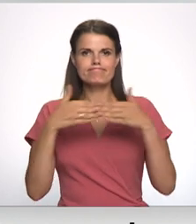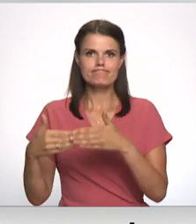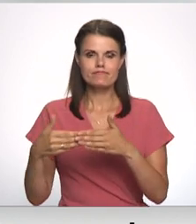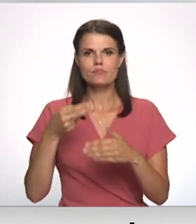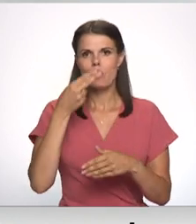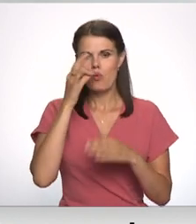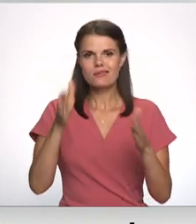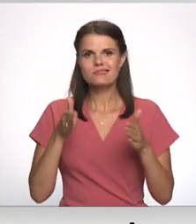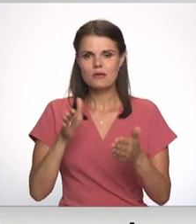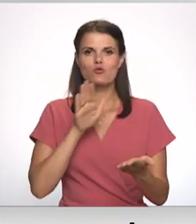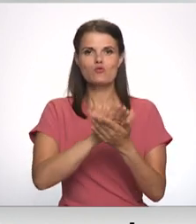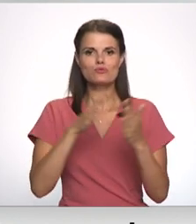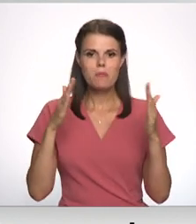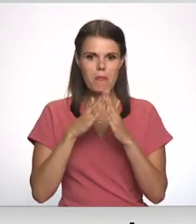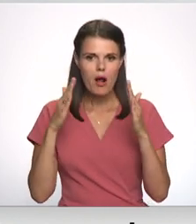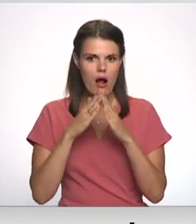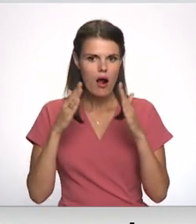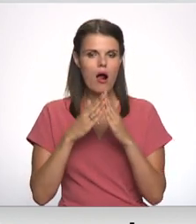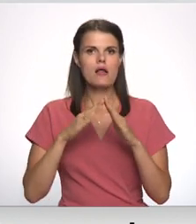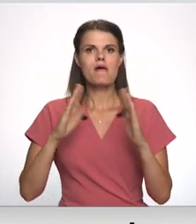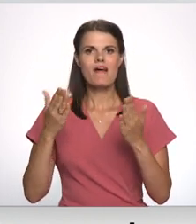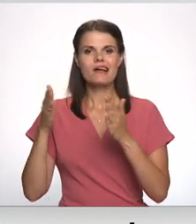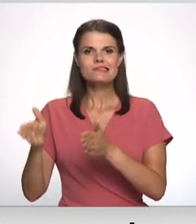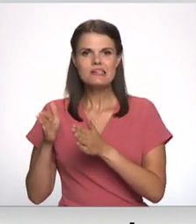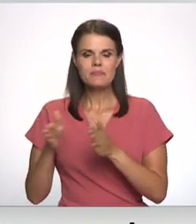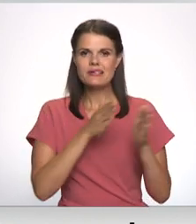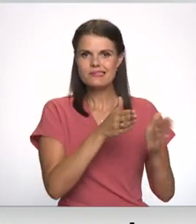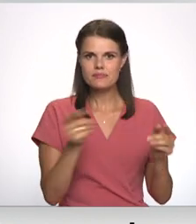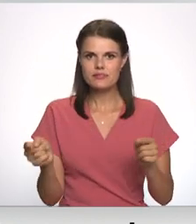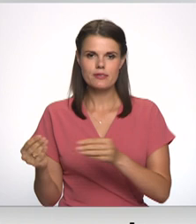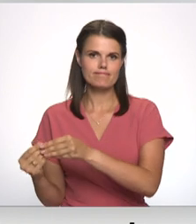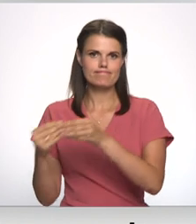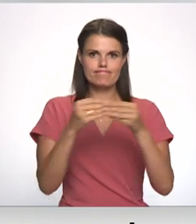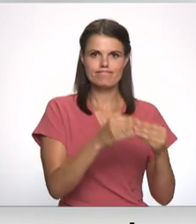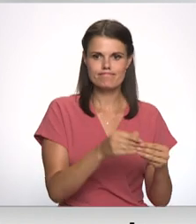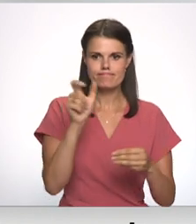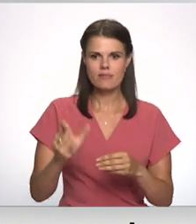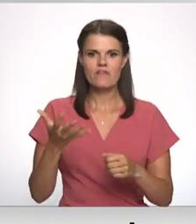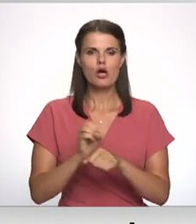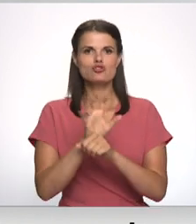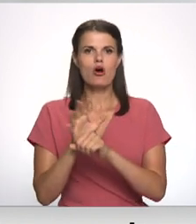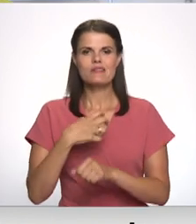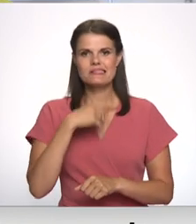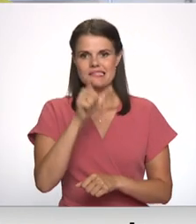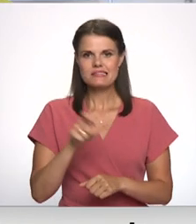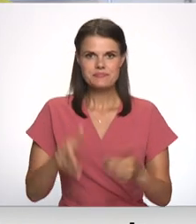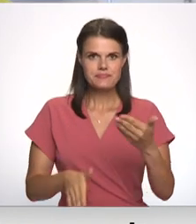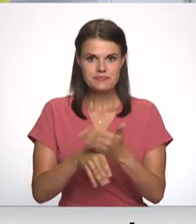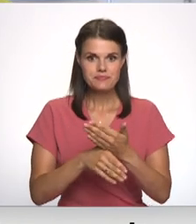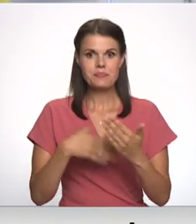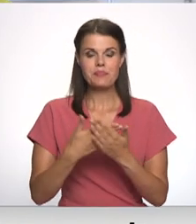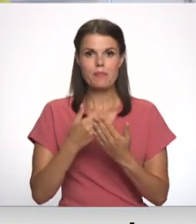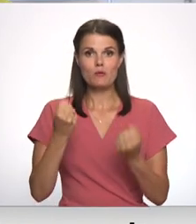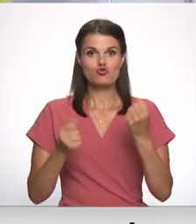no slimnīcas mājas, starp slimnīcam, covid slimnīkus apkalpojumu. Ja tā vadītājs